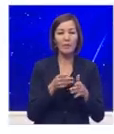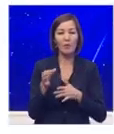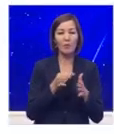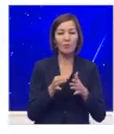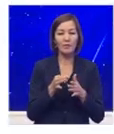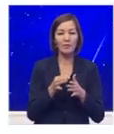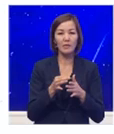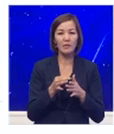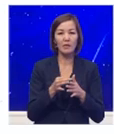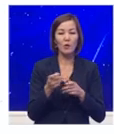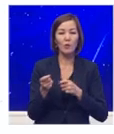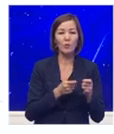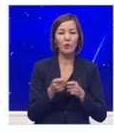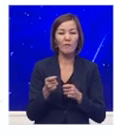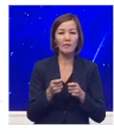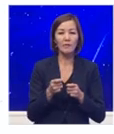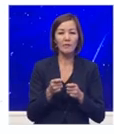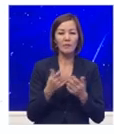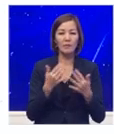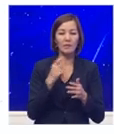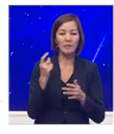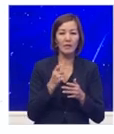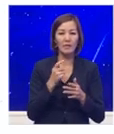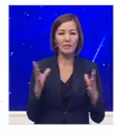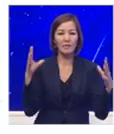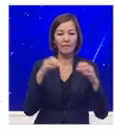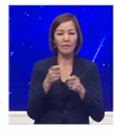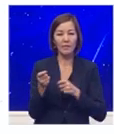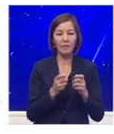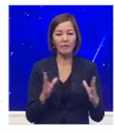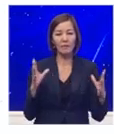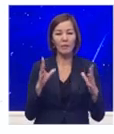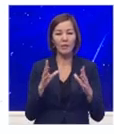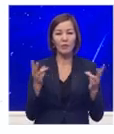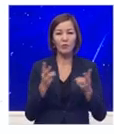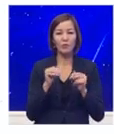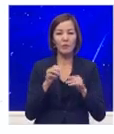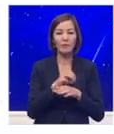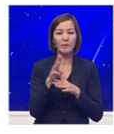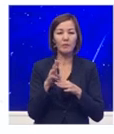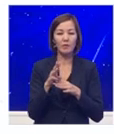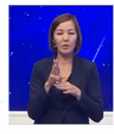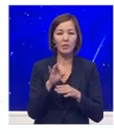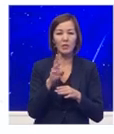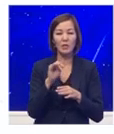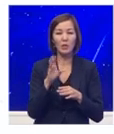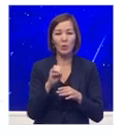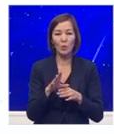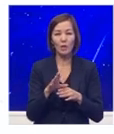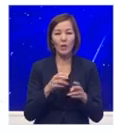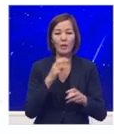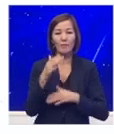дандабаеву руководителю управления сельского хозяйства совместно с акимом района принять меры по обеспечению Сырьем действующих